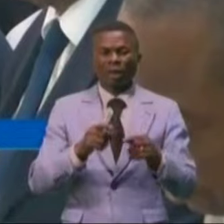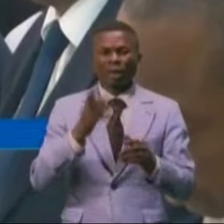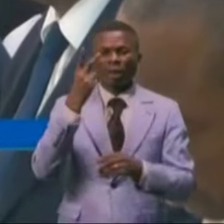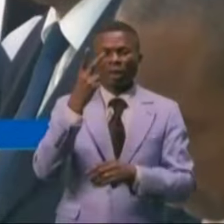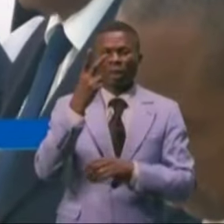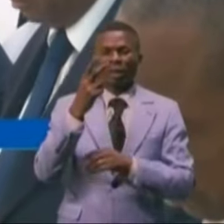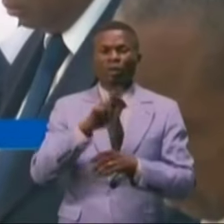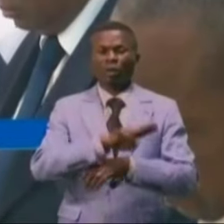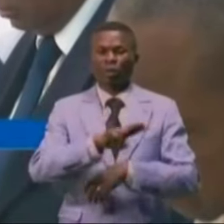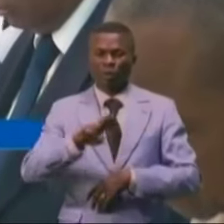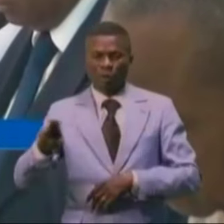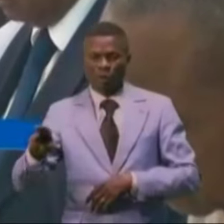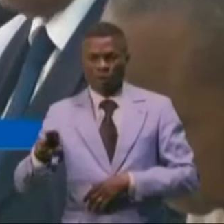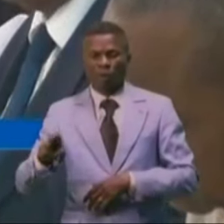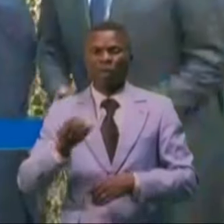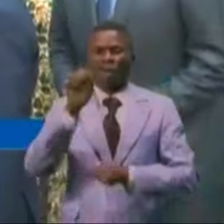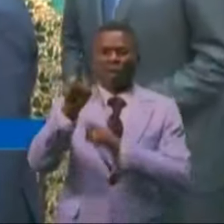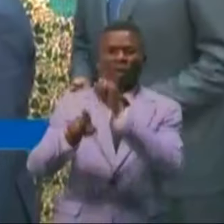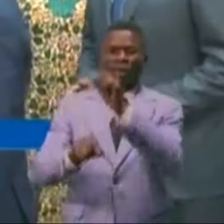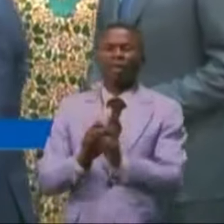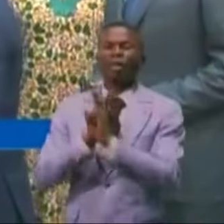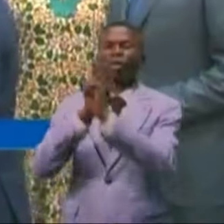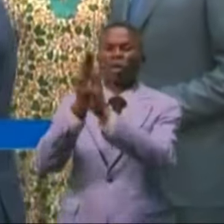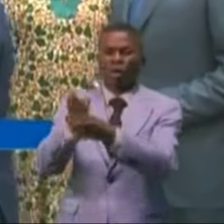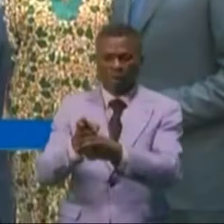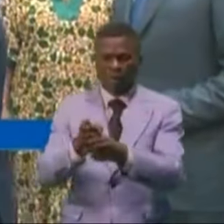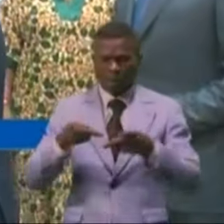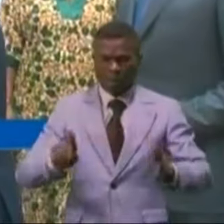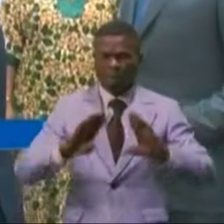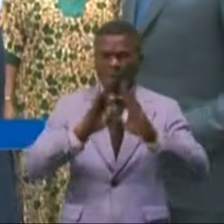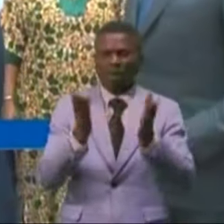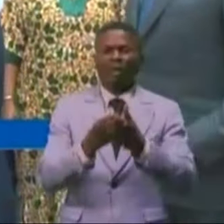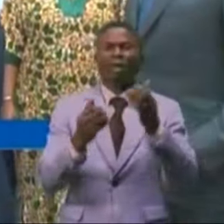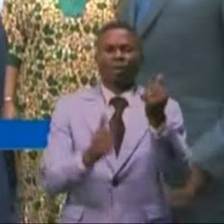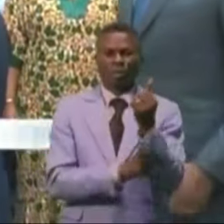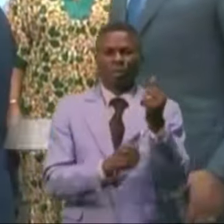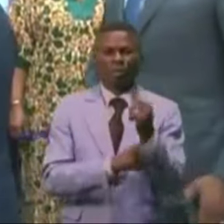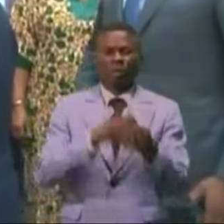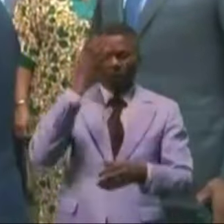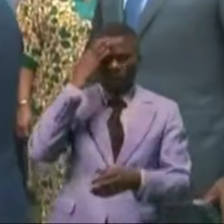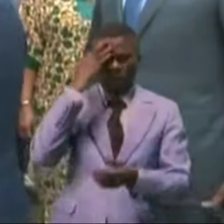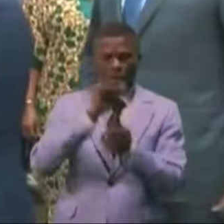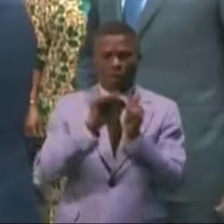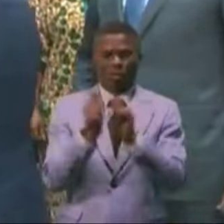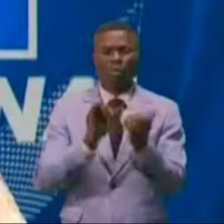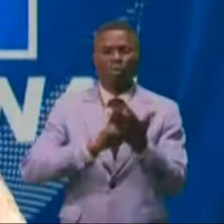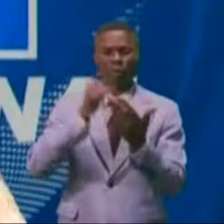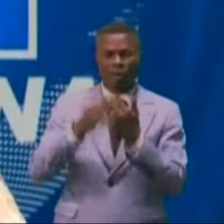2 heures, une séance de questions-réponses a permis aux participants de s'imprégner de ces projets.